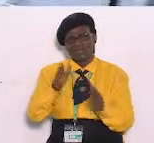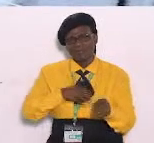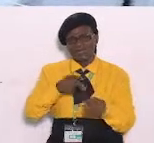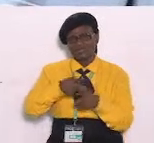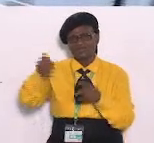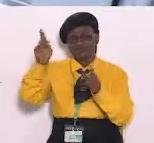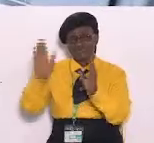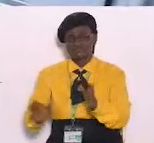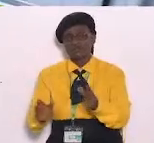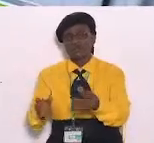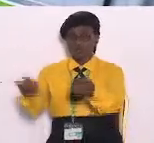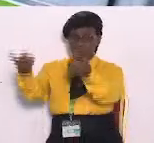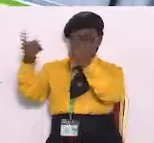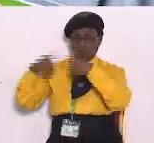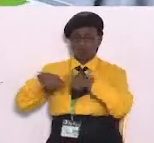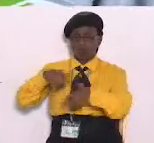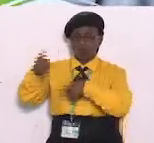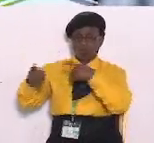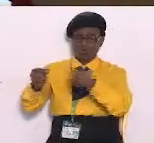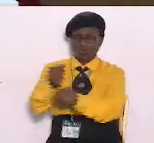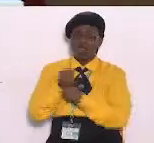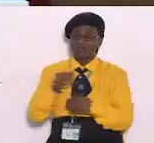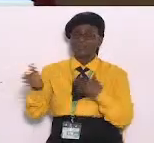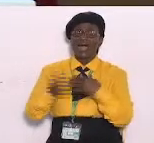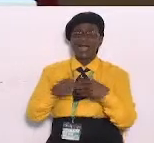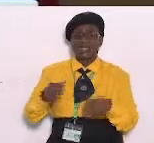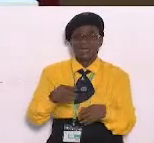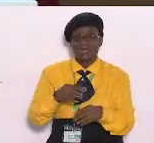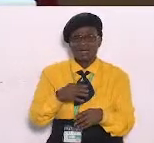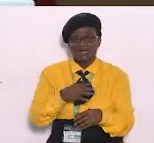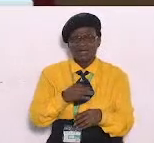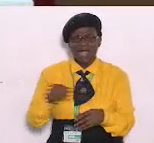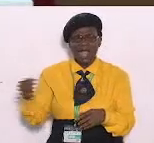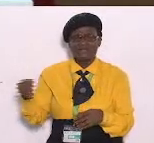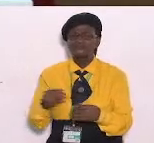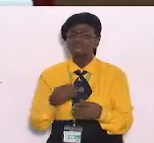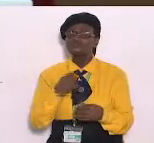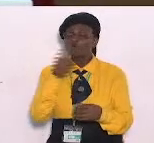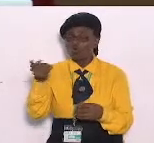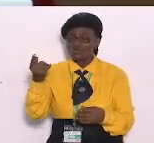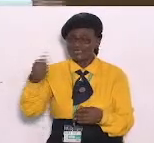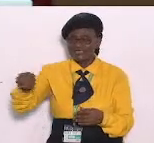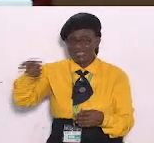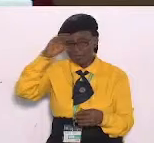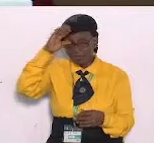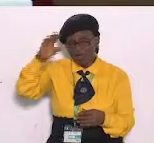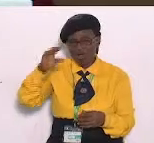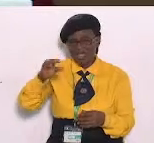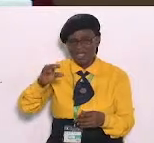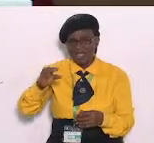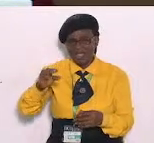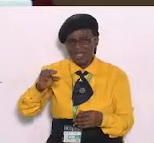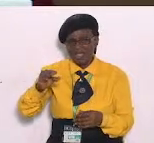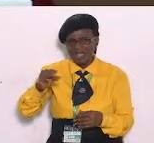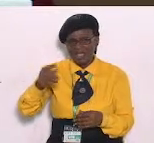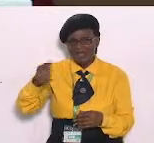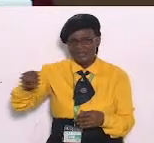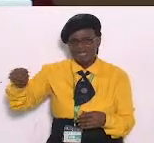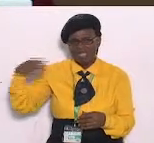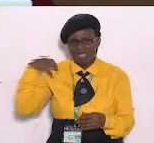revient mon professeur revenu et il a informé